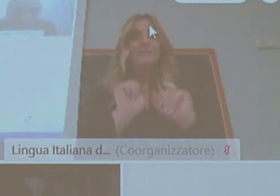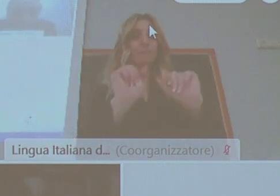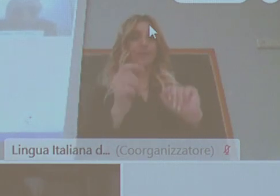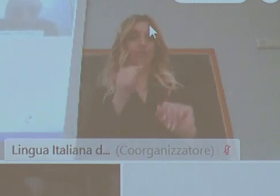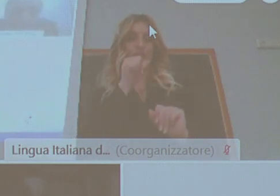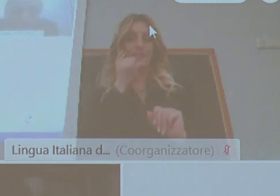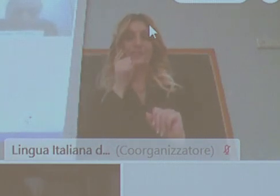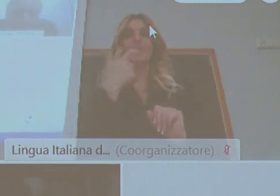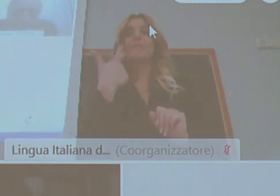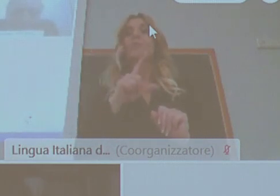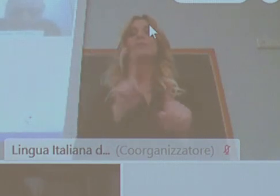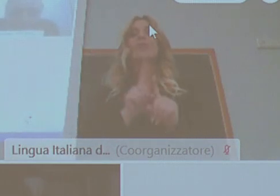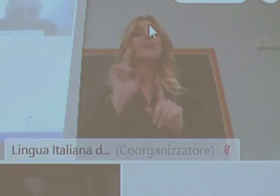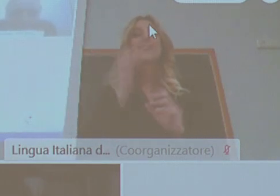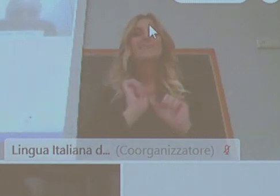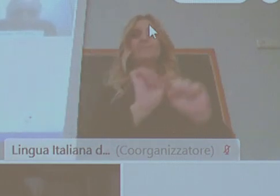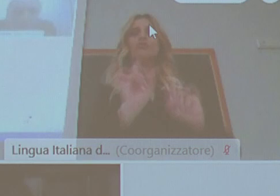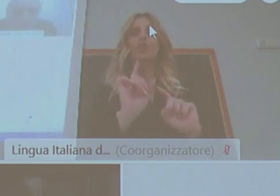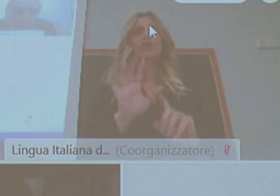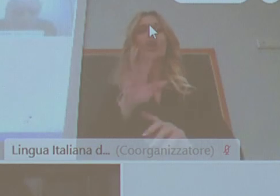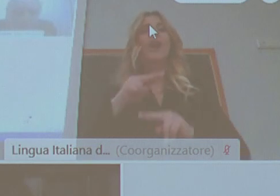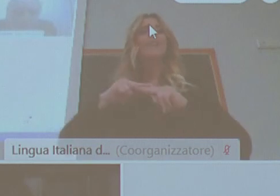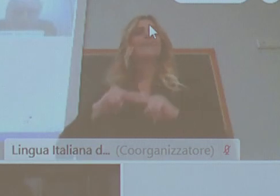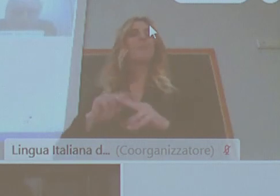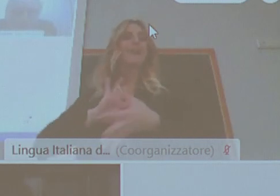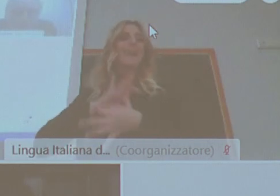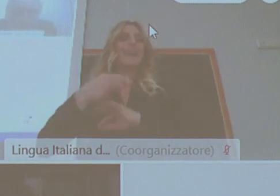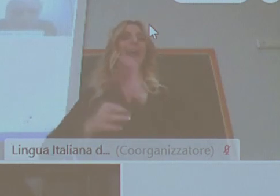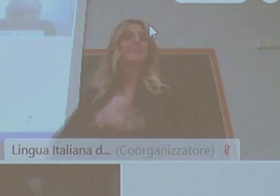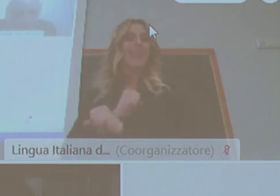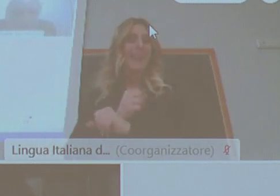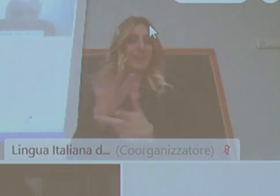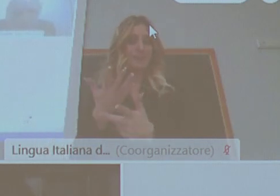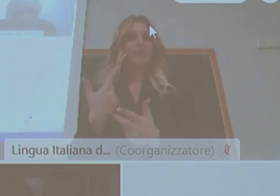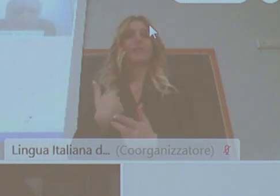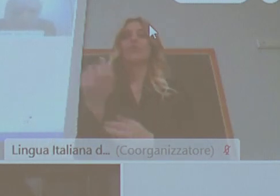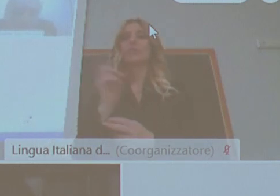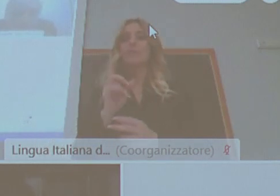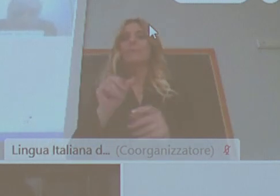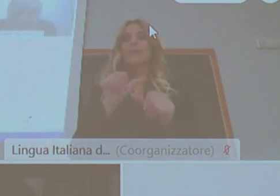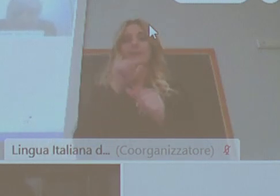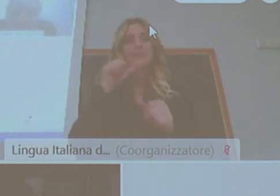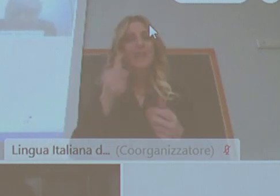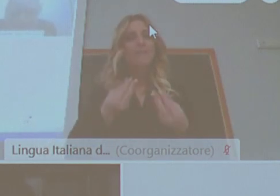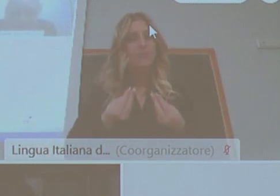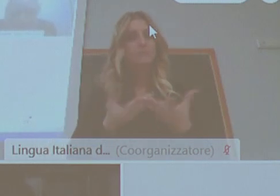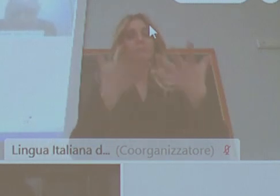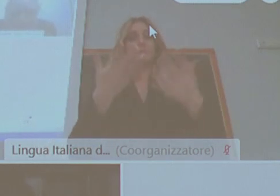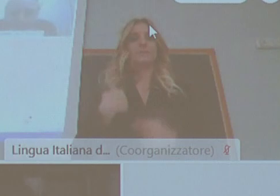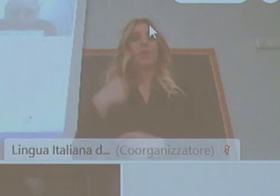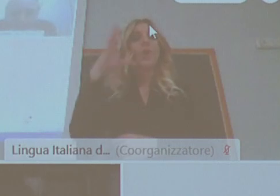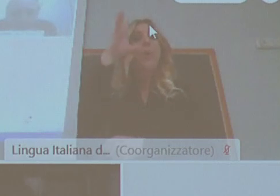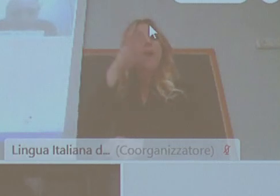che rimangano incatenati. Come si libera l'uomo? Con la conoscenza, la formazione e con il rilancio delle università